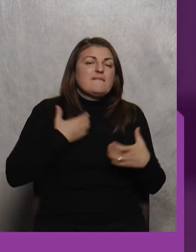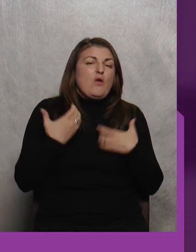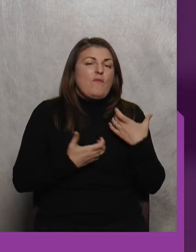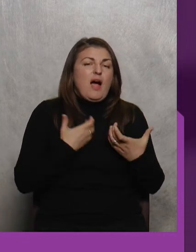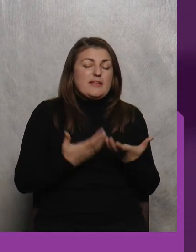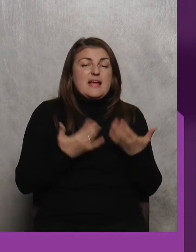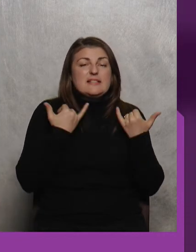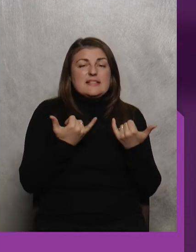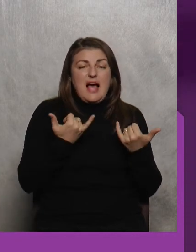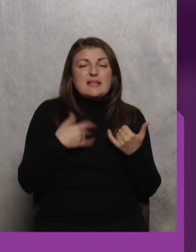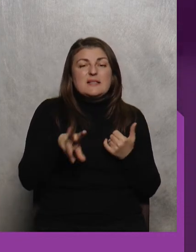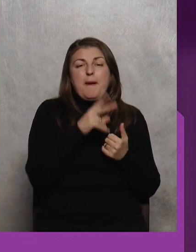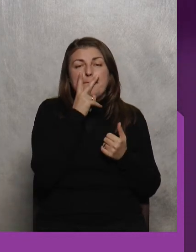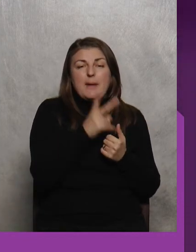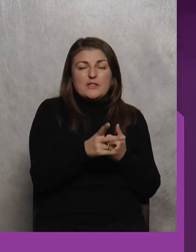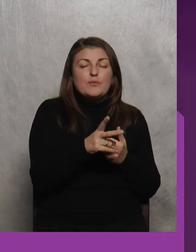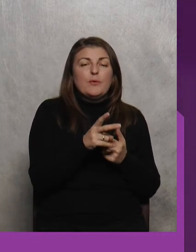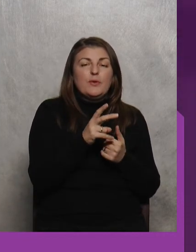хвилювання. Зараз ми бачимо